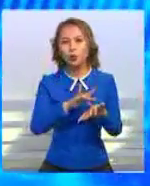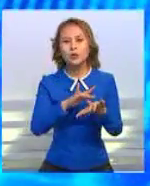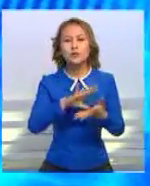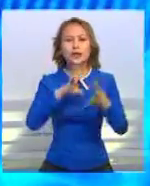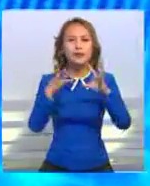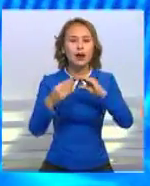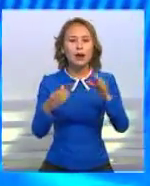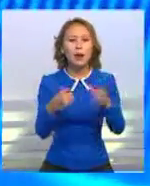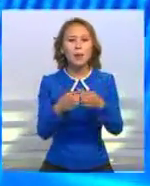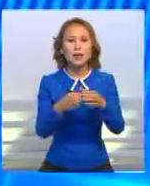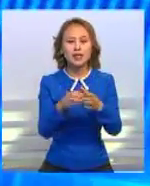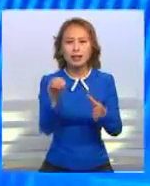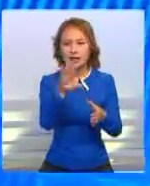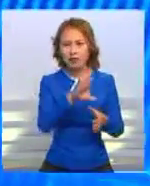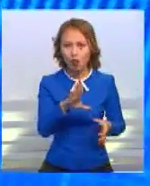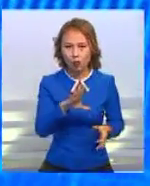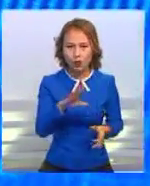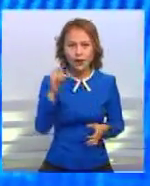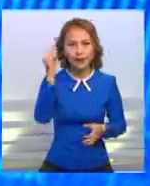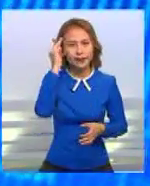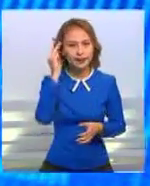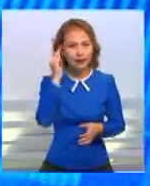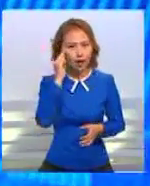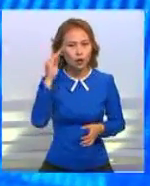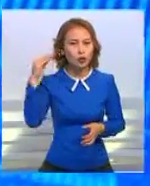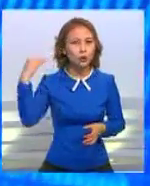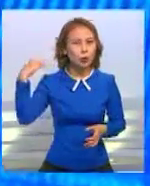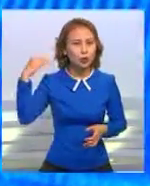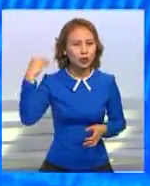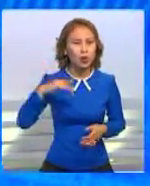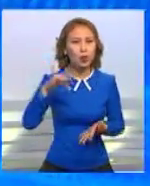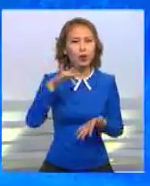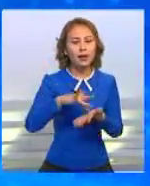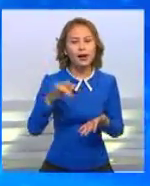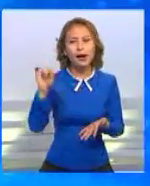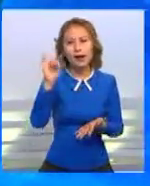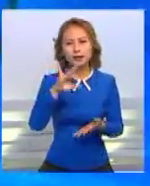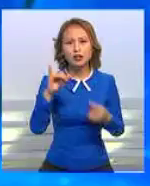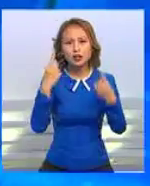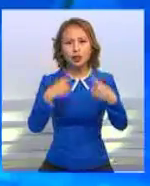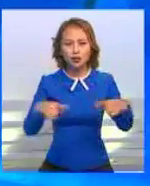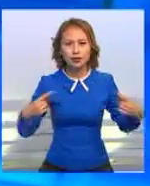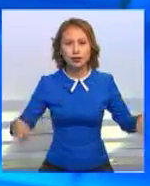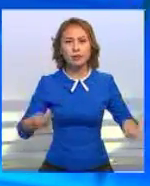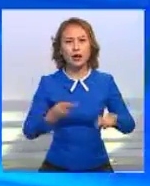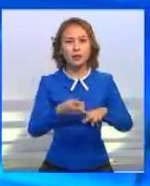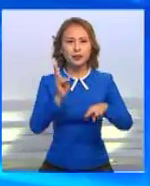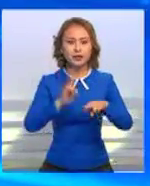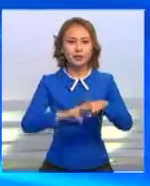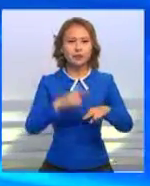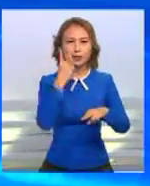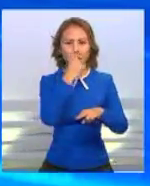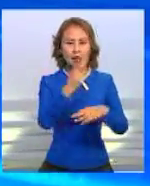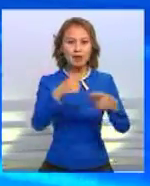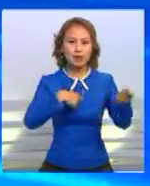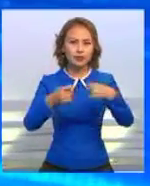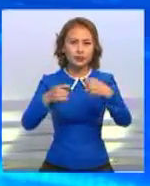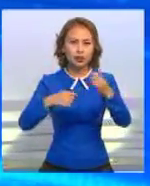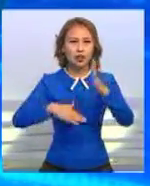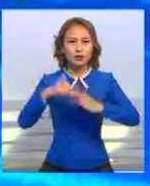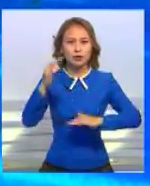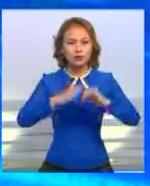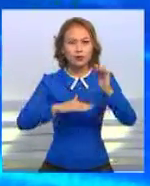Қазақстанның туризм саласындағы компанияларына Еуропа, Қытай, Түркия, Орталық Азия және өзге де елдердегі әріптестермен пікір